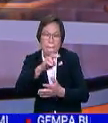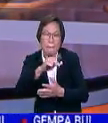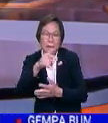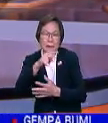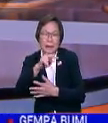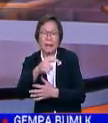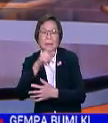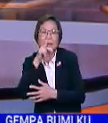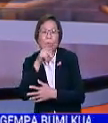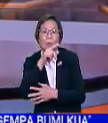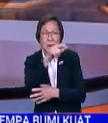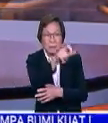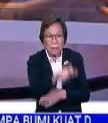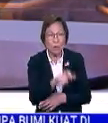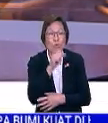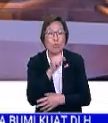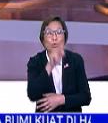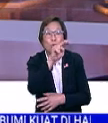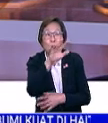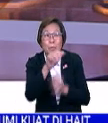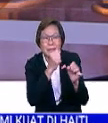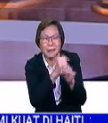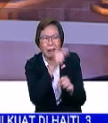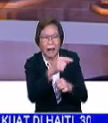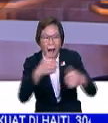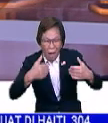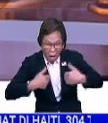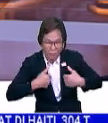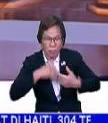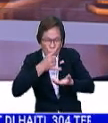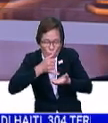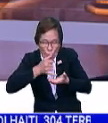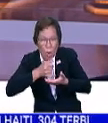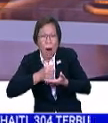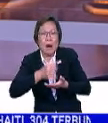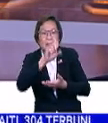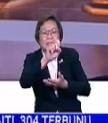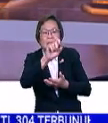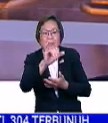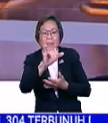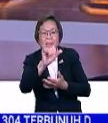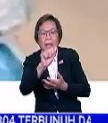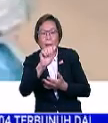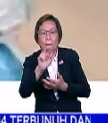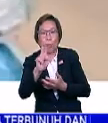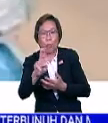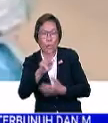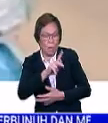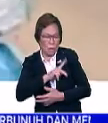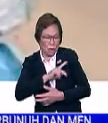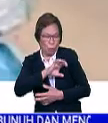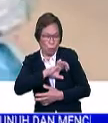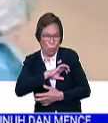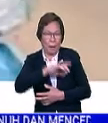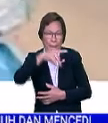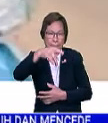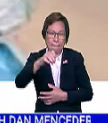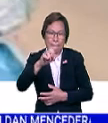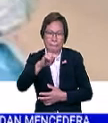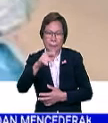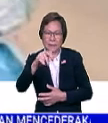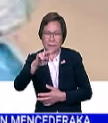individu berusia 25 tahun itu didapati memiliki dadah dipercayai jenis sabu ketua polis daerah pedang